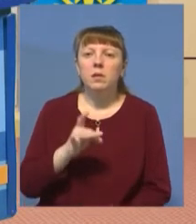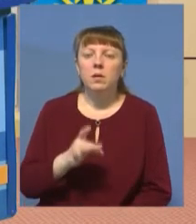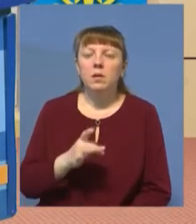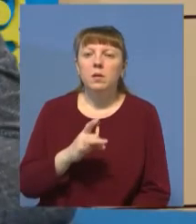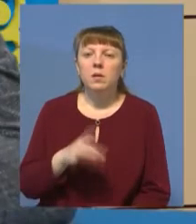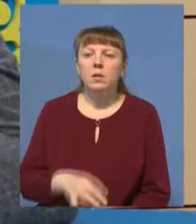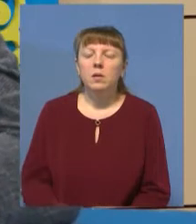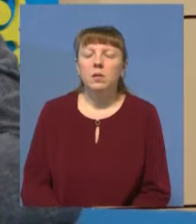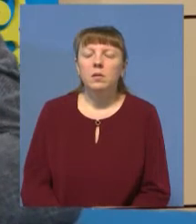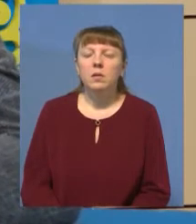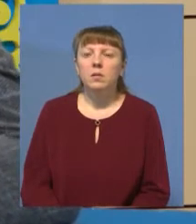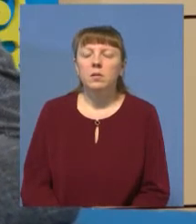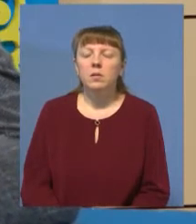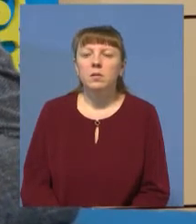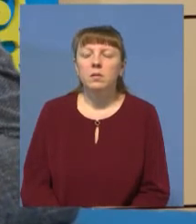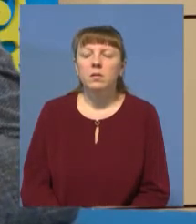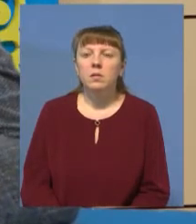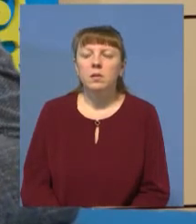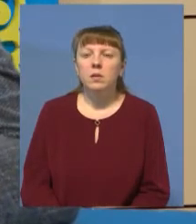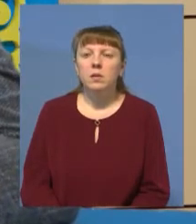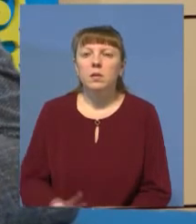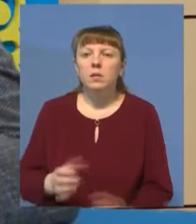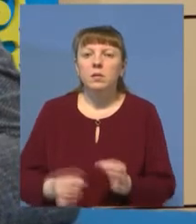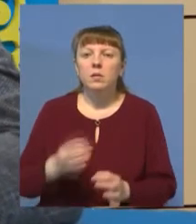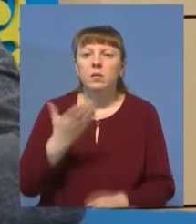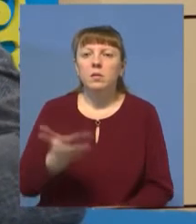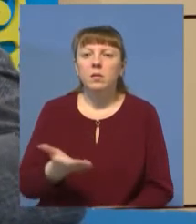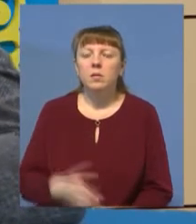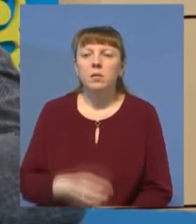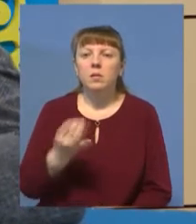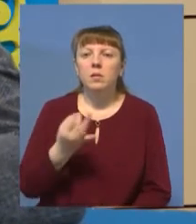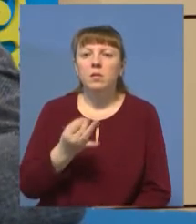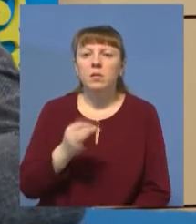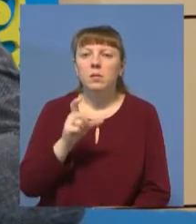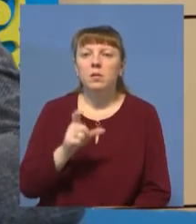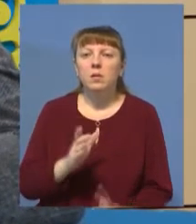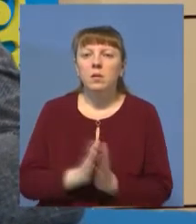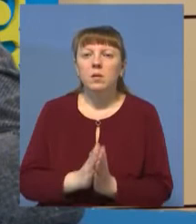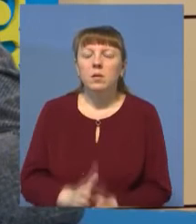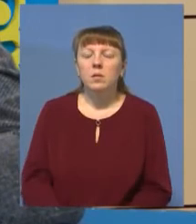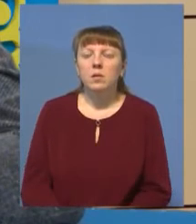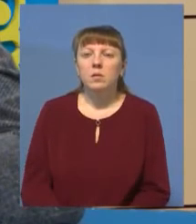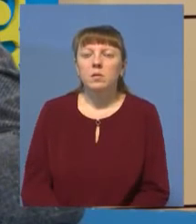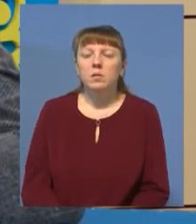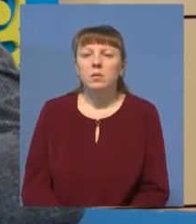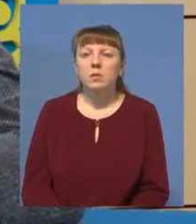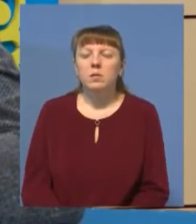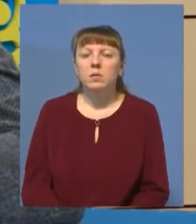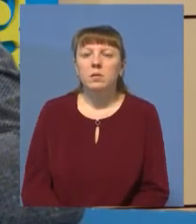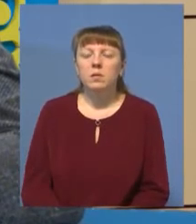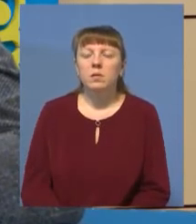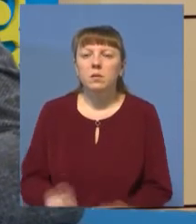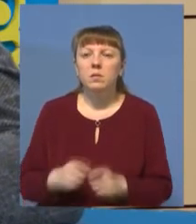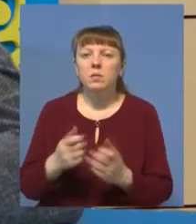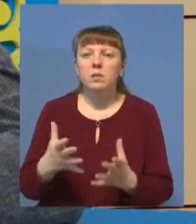Как правило, так ли это? В суд обращаются, когда интересы затрагивают уже, скажем так, нарушения